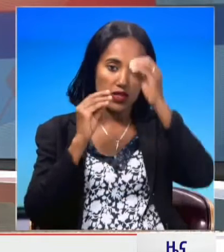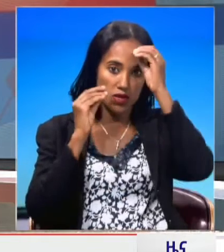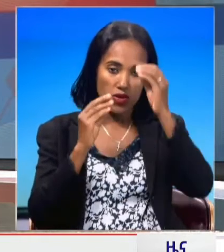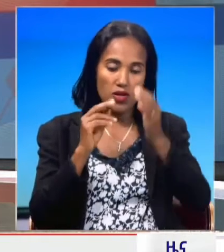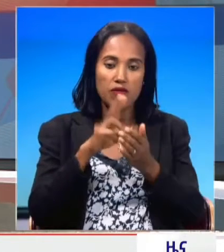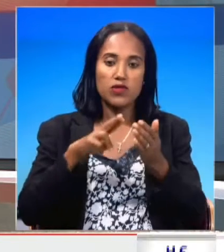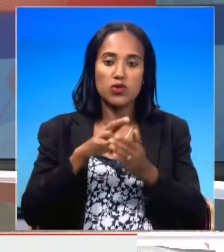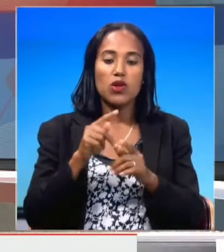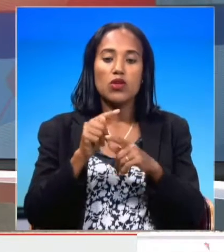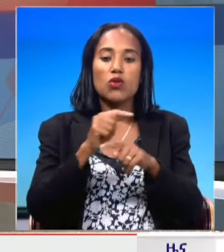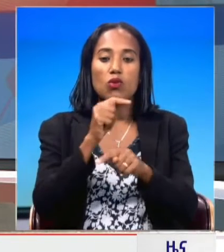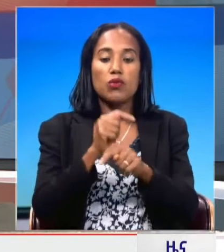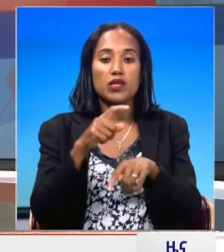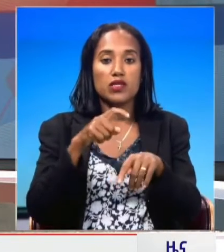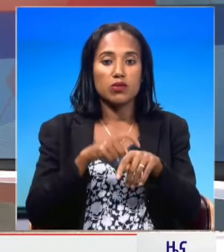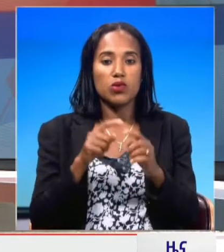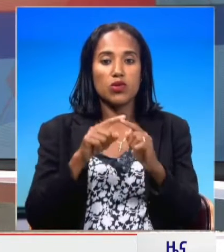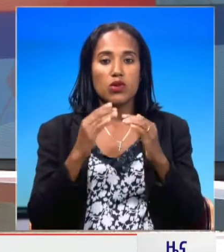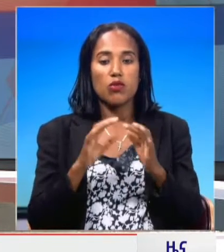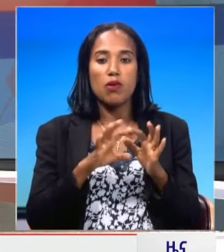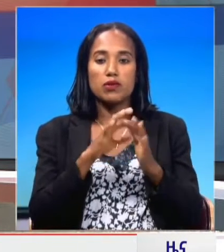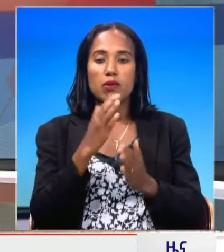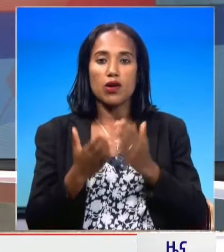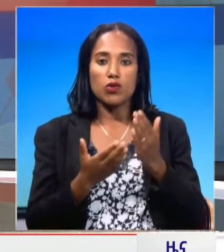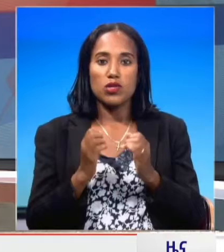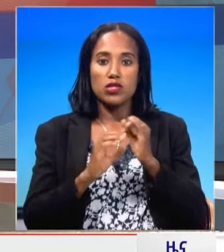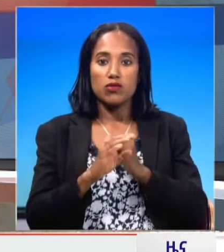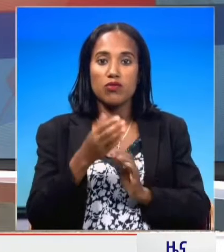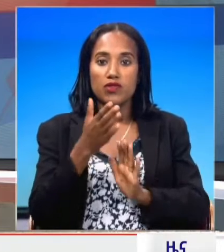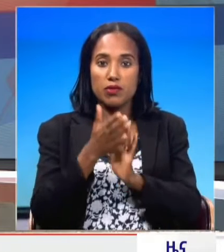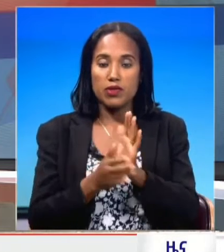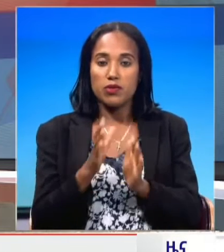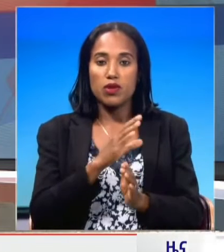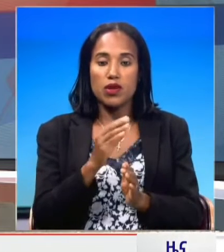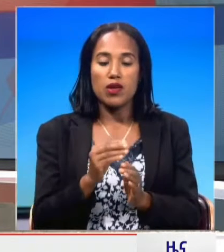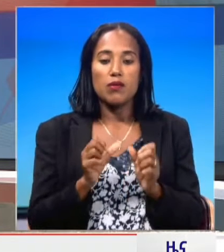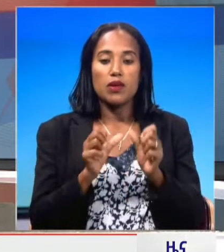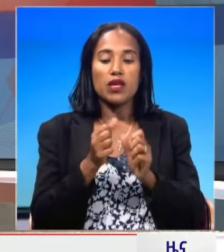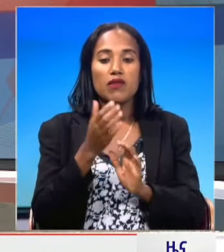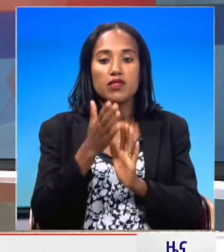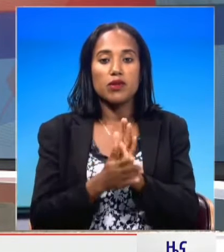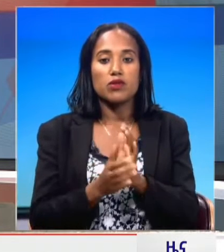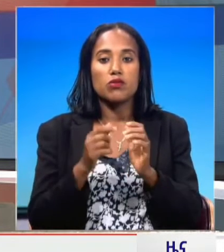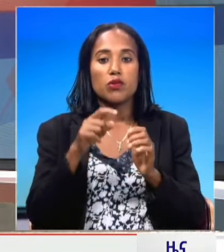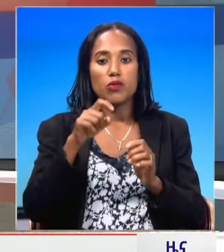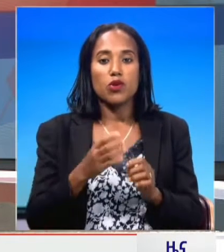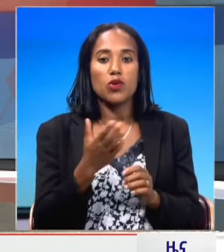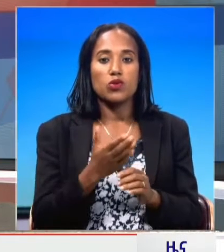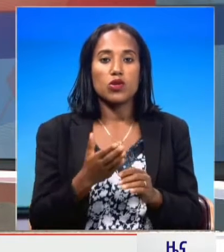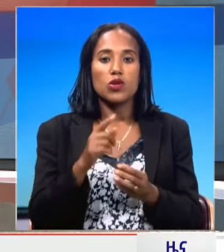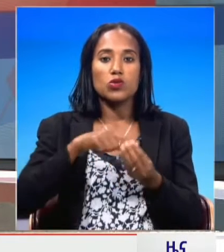ዩኒቨርሲቲው ከተቋቋመበት ጊዜ ጀምሮ እስካሁን በማህበረሰብ አገልግሎት ዘርፉ ባከናወናቸውና በቀጣይ ላከናወናቸው በሚገቡ ጉዳዮች